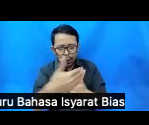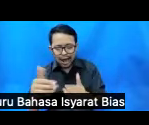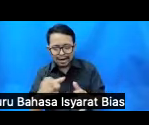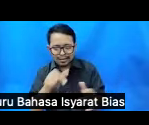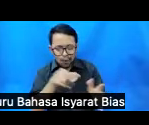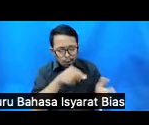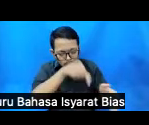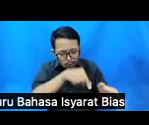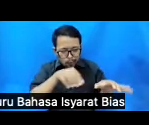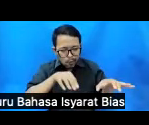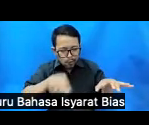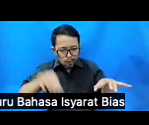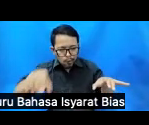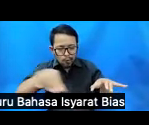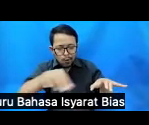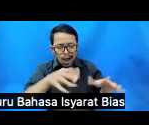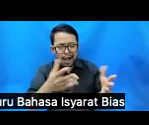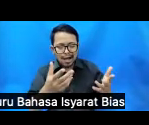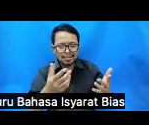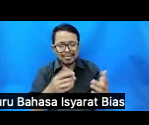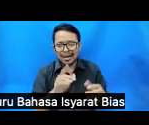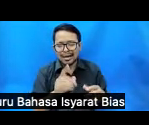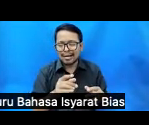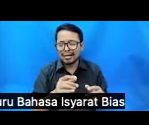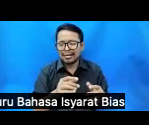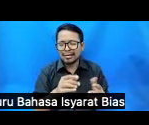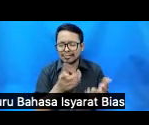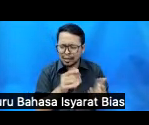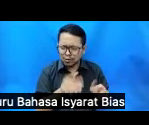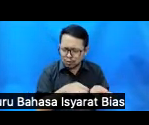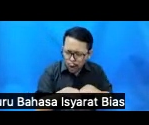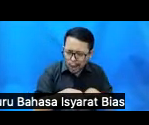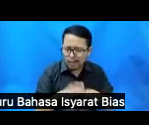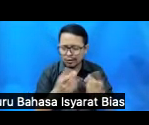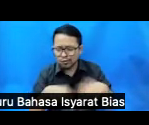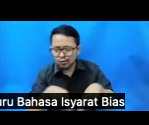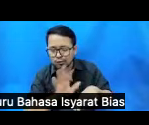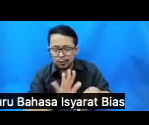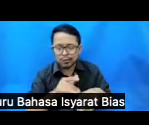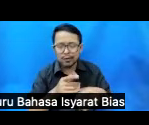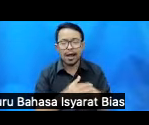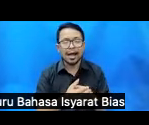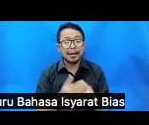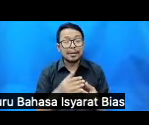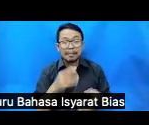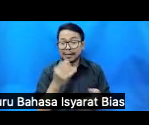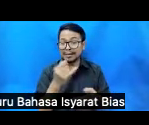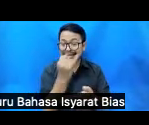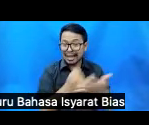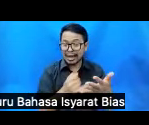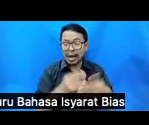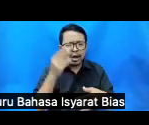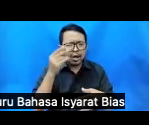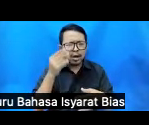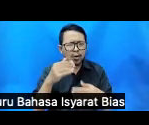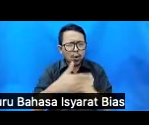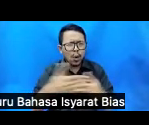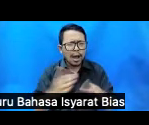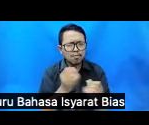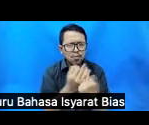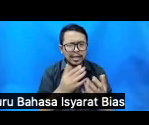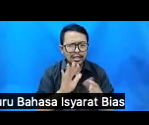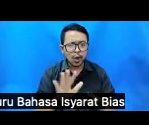melalui beberapa balok-balok Lego ini. Jadi bukan hanya merancang sebuah ruang publik, tapi juga di sini bagaimana